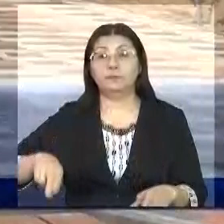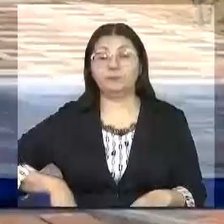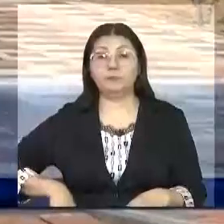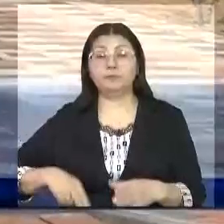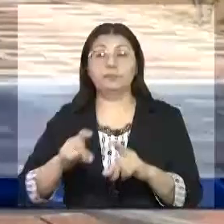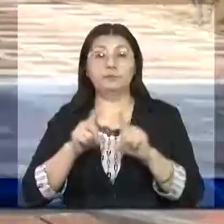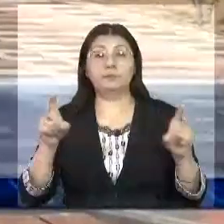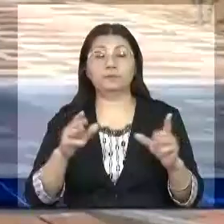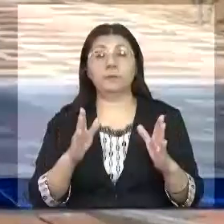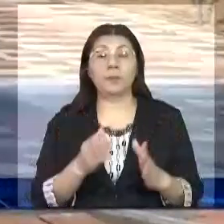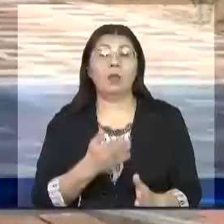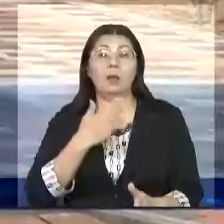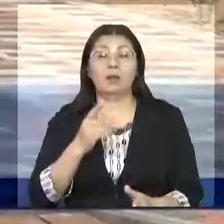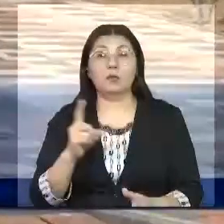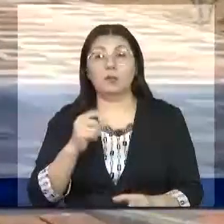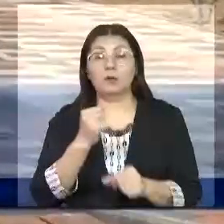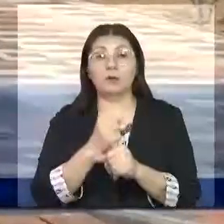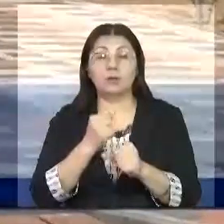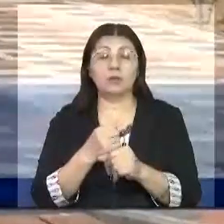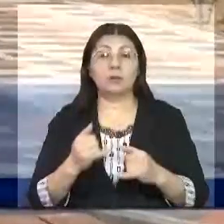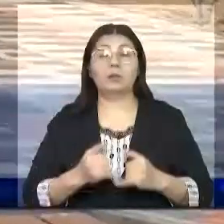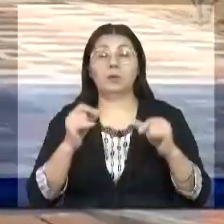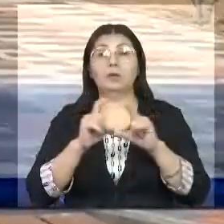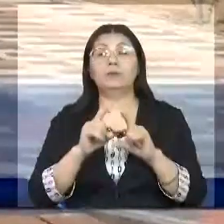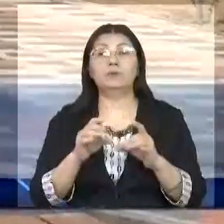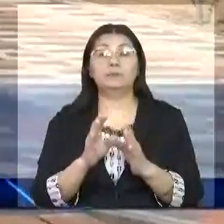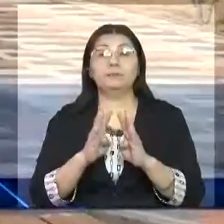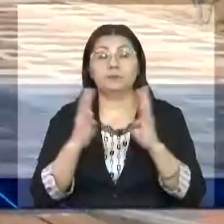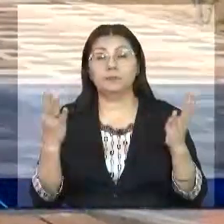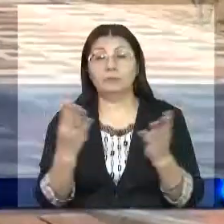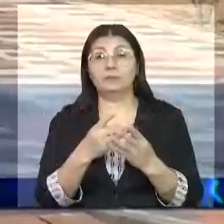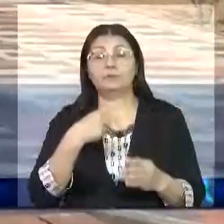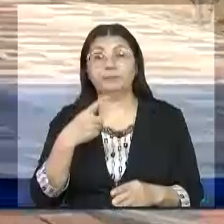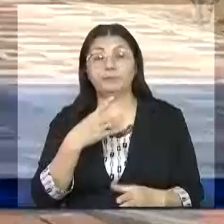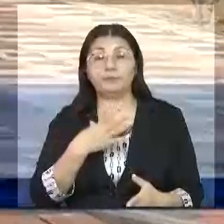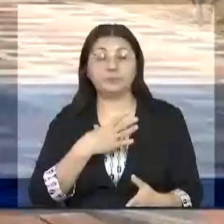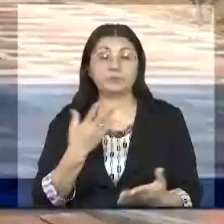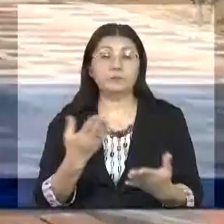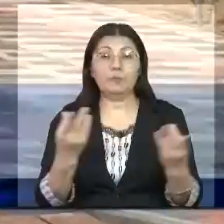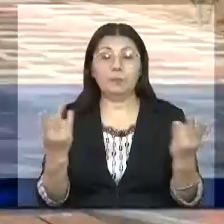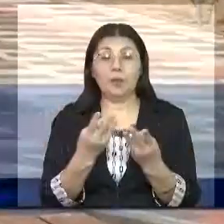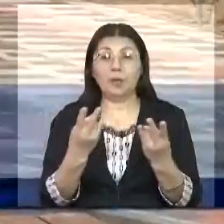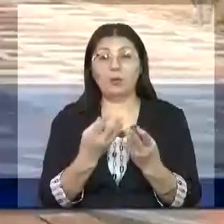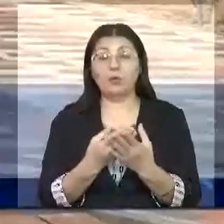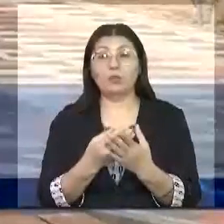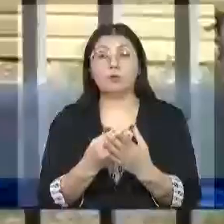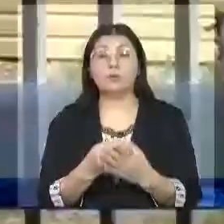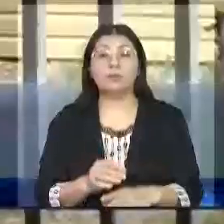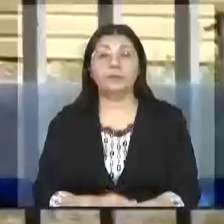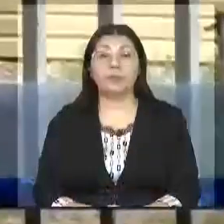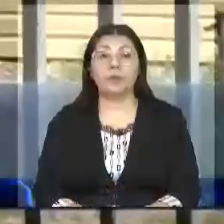года. Спросил, что я могу сделать для учебного заведения. Она сказала, что у них отсутствует нормальное ограждение. В связи с этим и решил эту проблему.